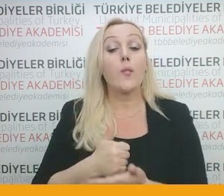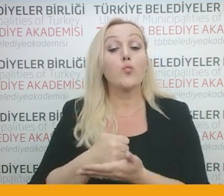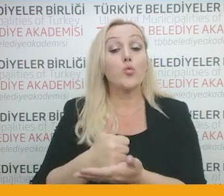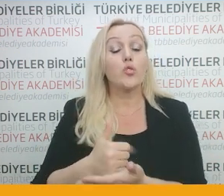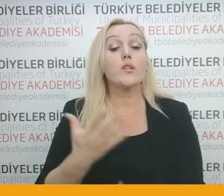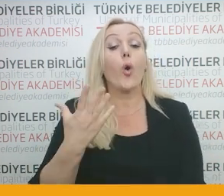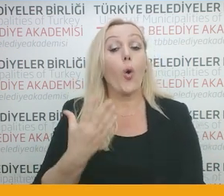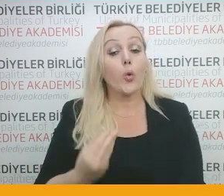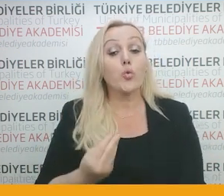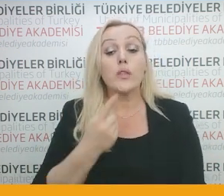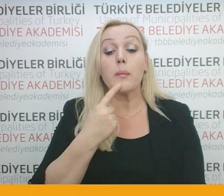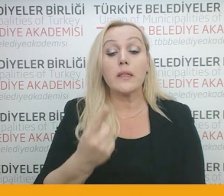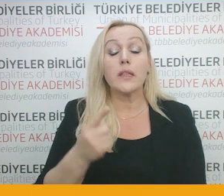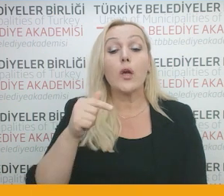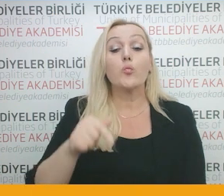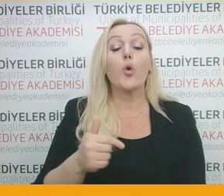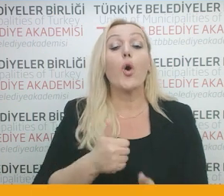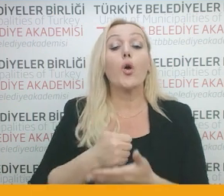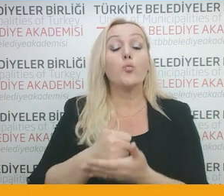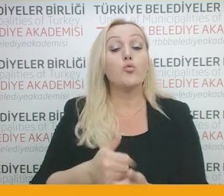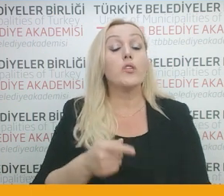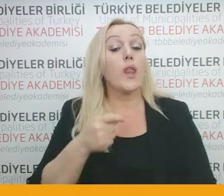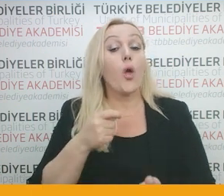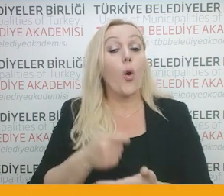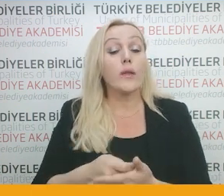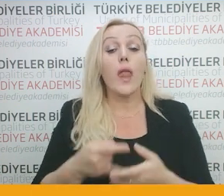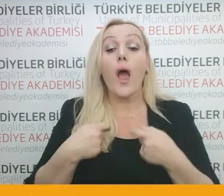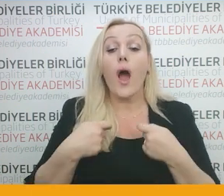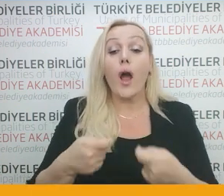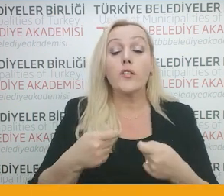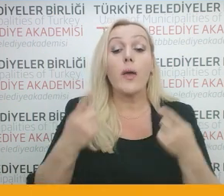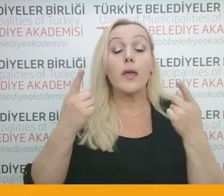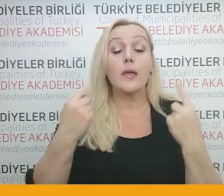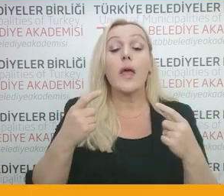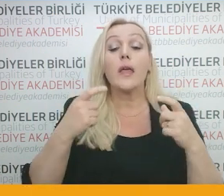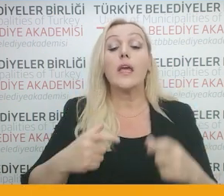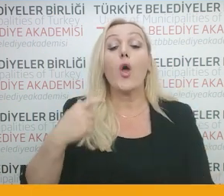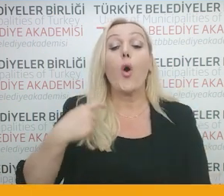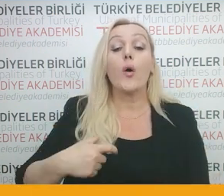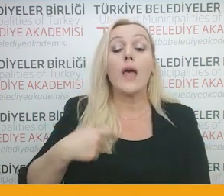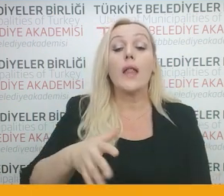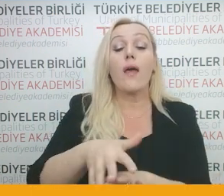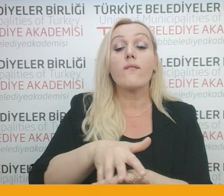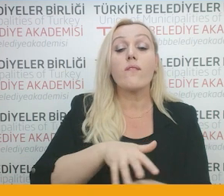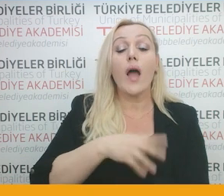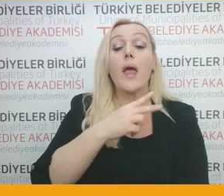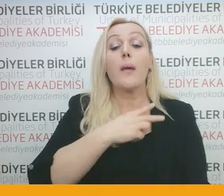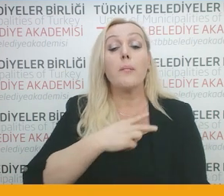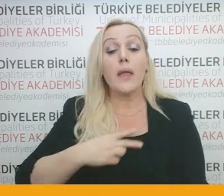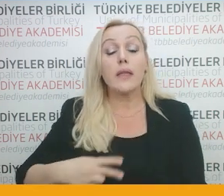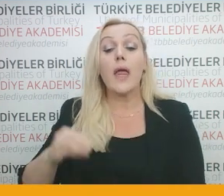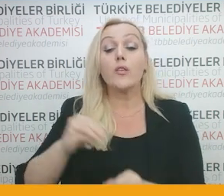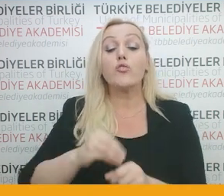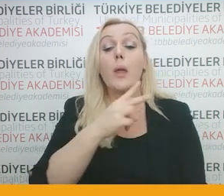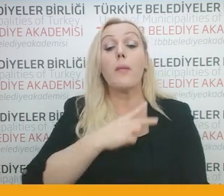oluşturulabilir dedik. Bu bütçenin, bu ödeneğin harcama yetkilisi de il özel idarede vali, belediyelerde belediye